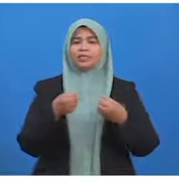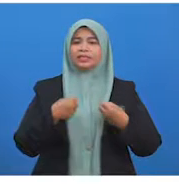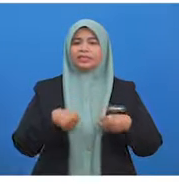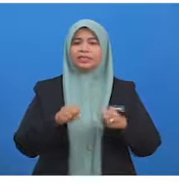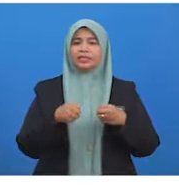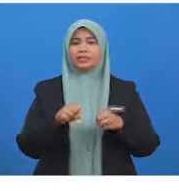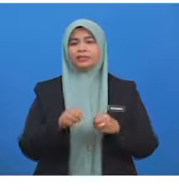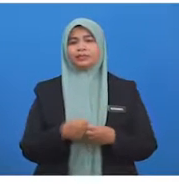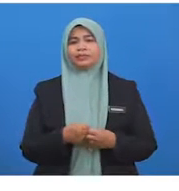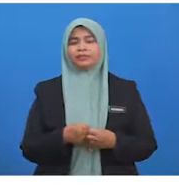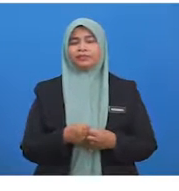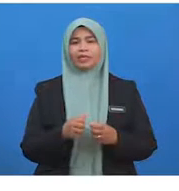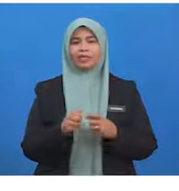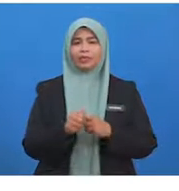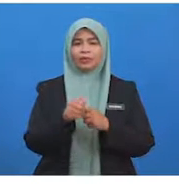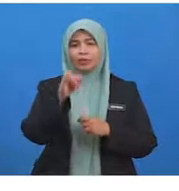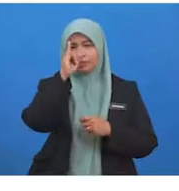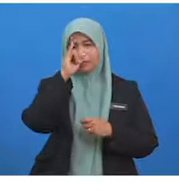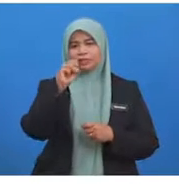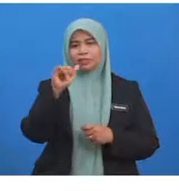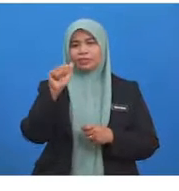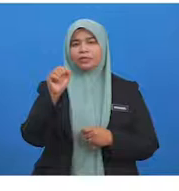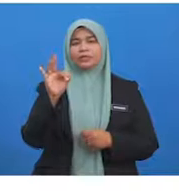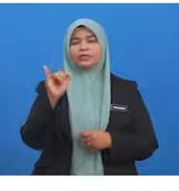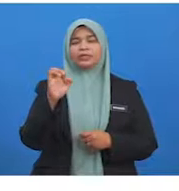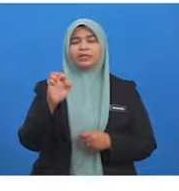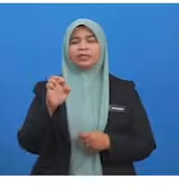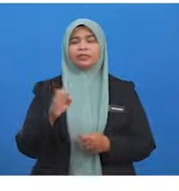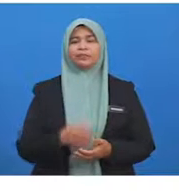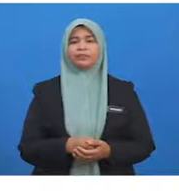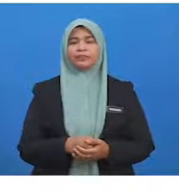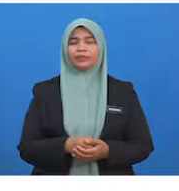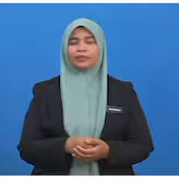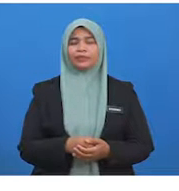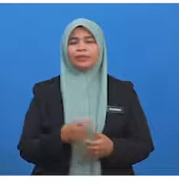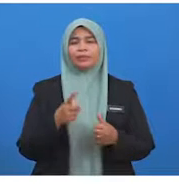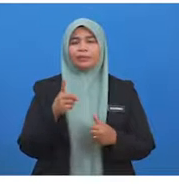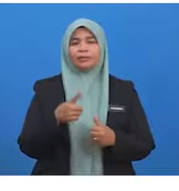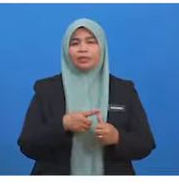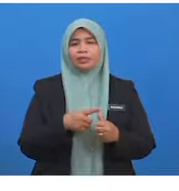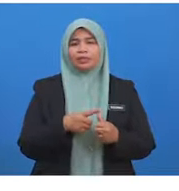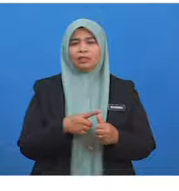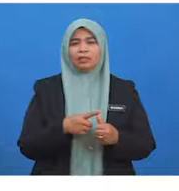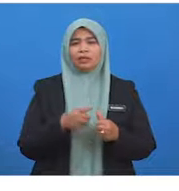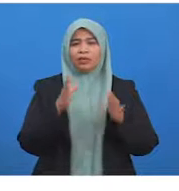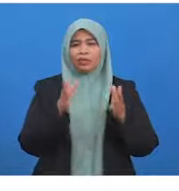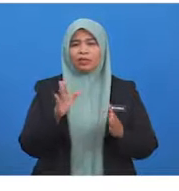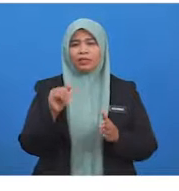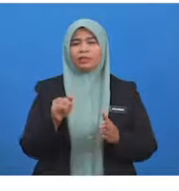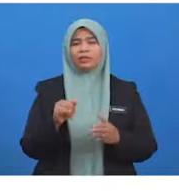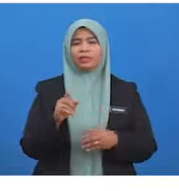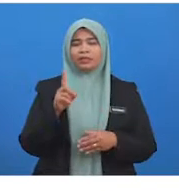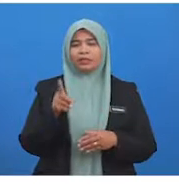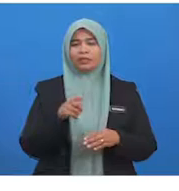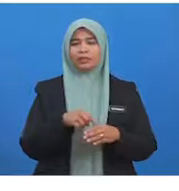Besar kita, Imam Ash-Syafi'i Rahafizahullah. Pertama, orang yang hendak